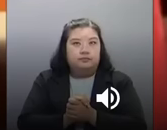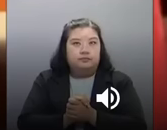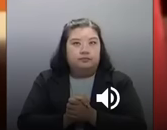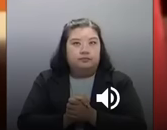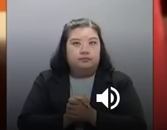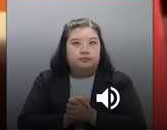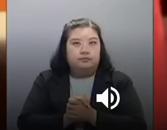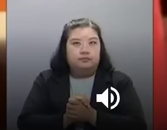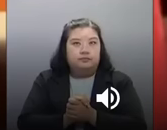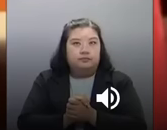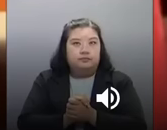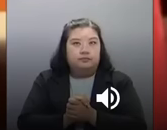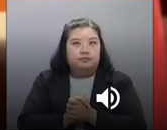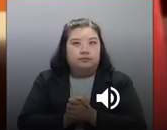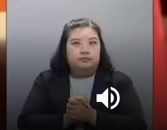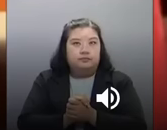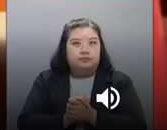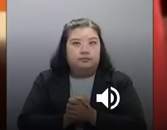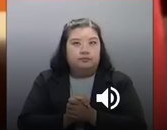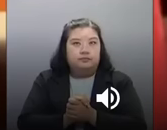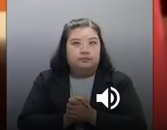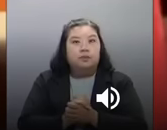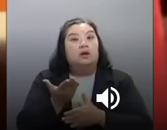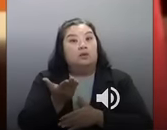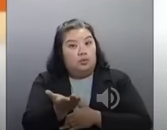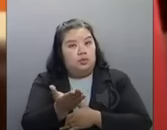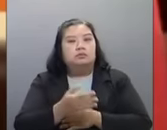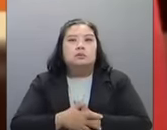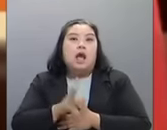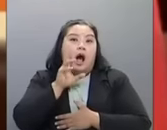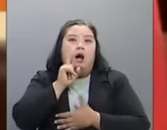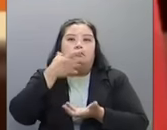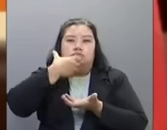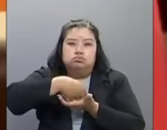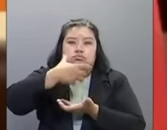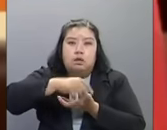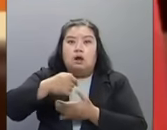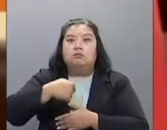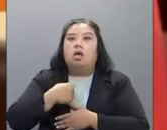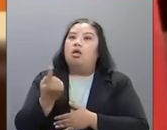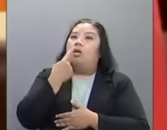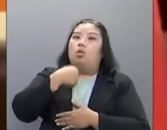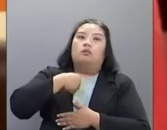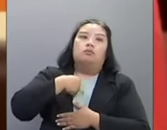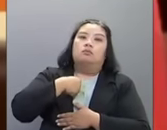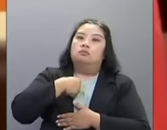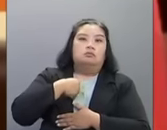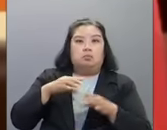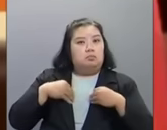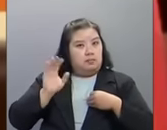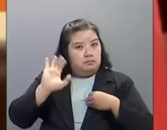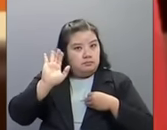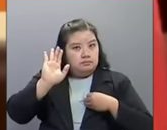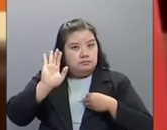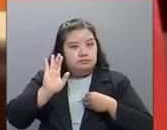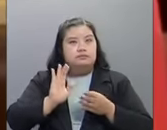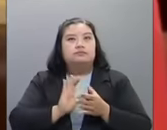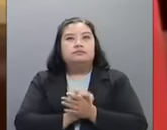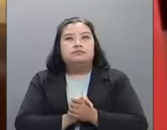ออตากำมาดูที่ยานี่เอาเวด้าเสมอเวด้าเข็ดเลยหรอ สื่อท้องถิ่นต่อข้อหาดังกล่าวว่าเขาไม่ยอมรับ